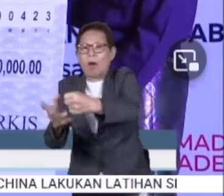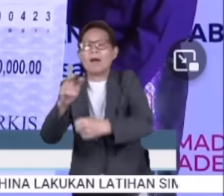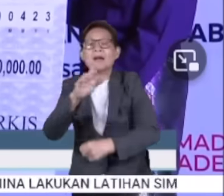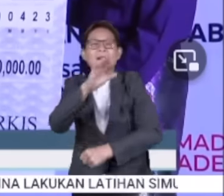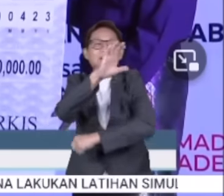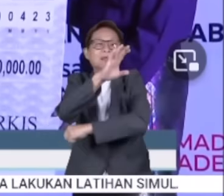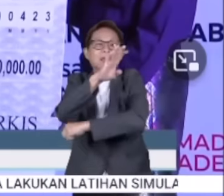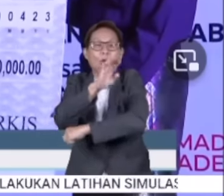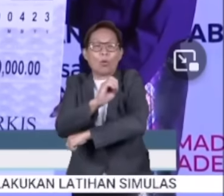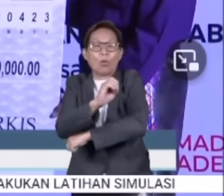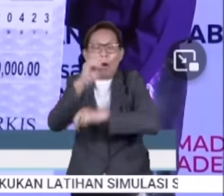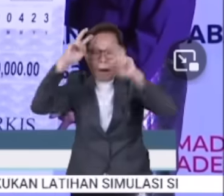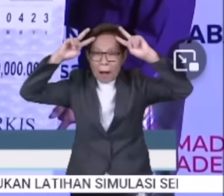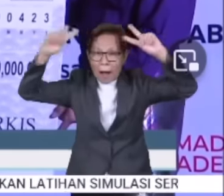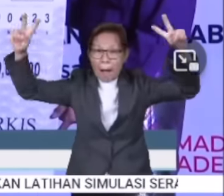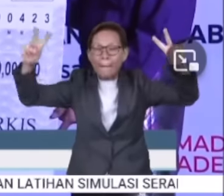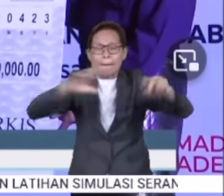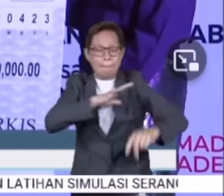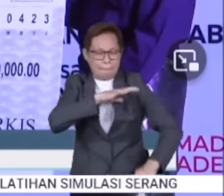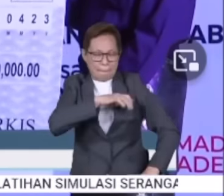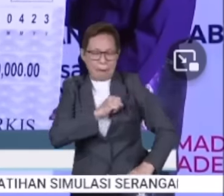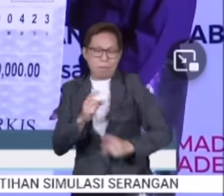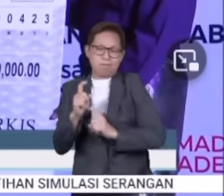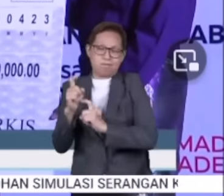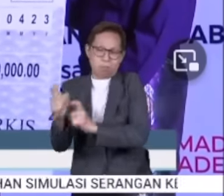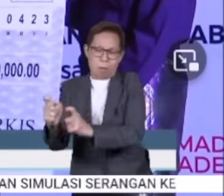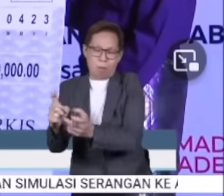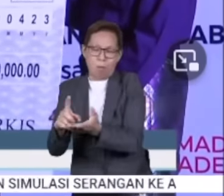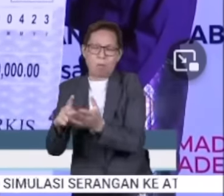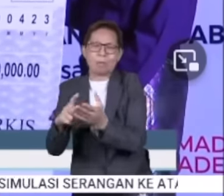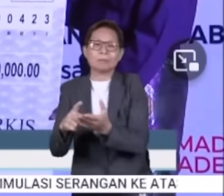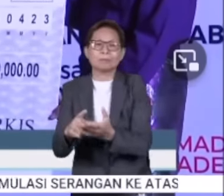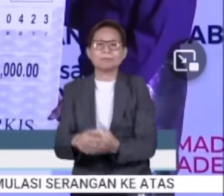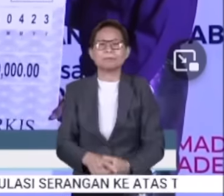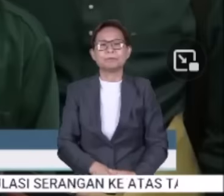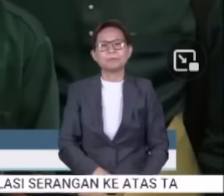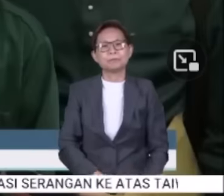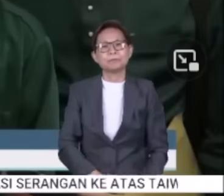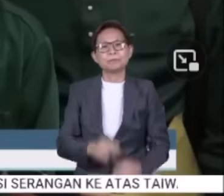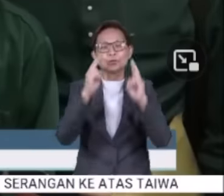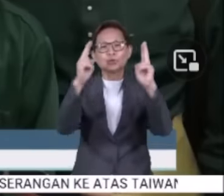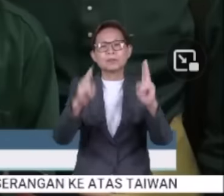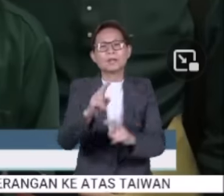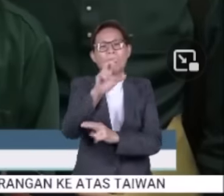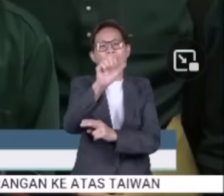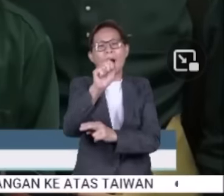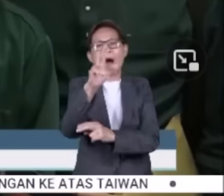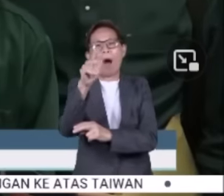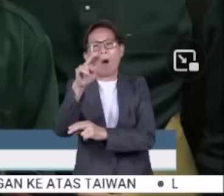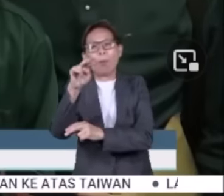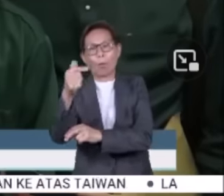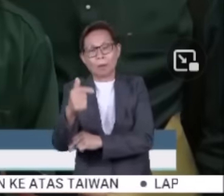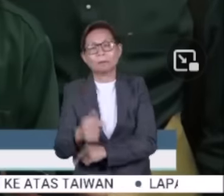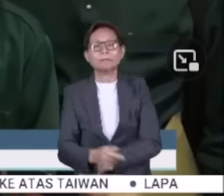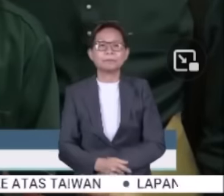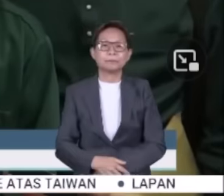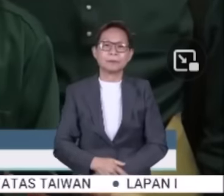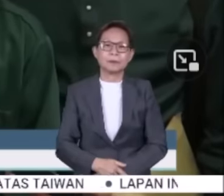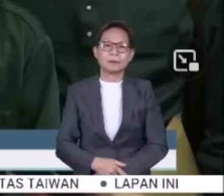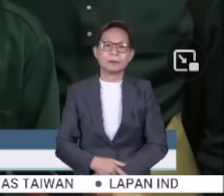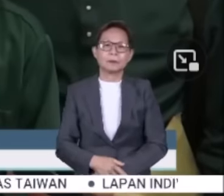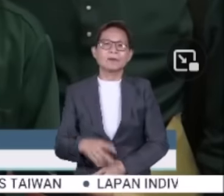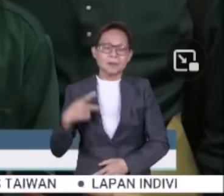Pegawai Eksekutif Aman Palestin Berhad, Ustaz Awang Sufian Awang Piut. Sudah tentu boleh